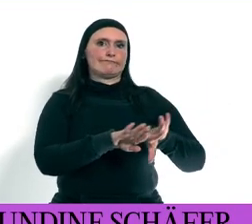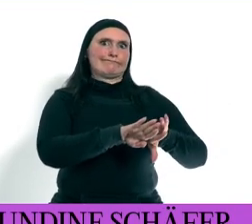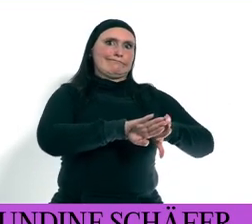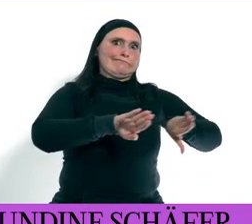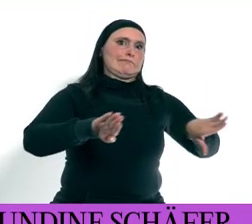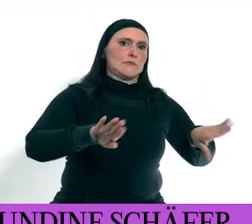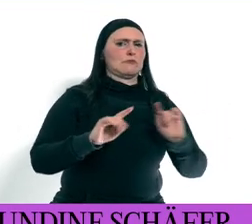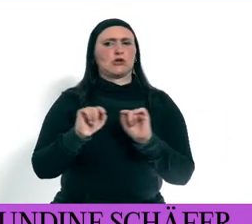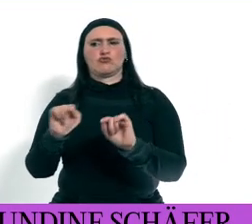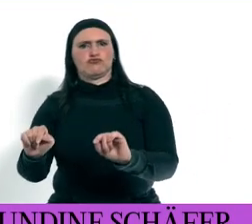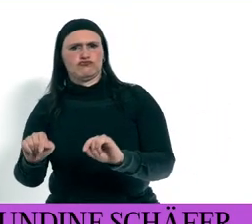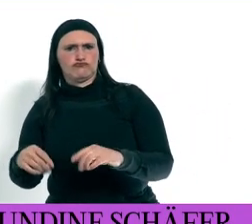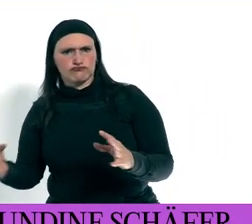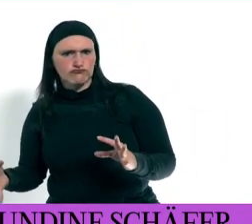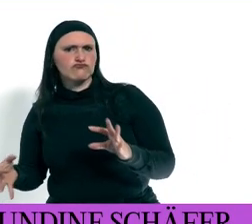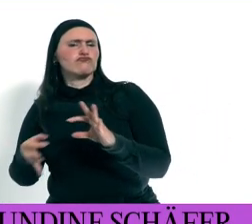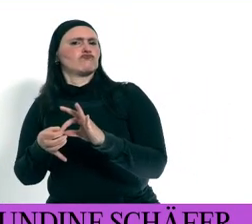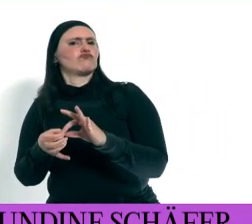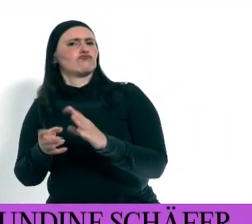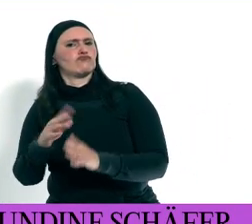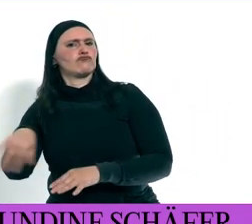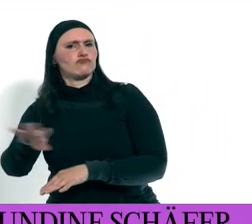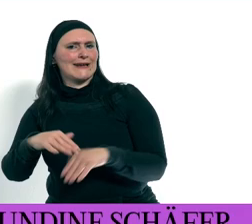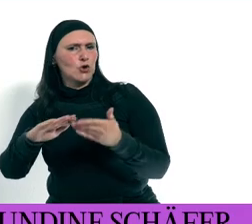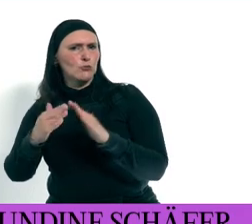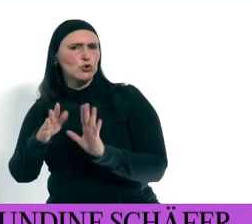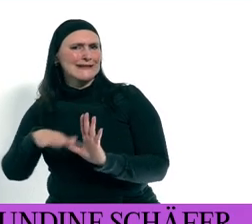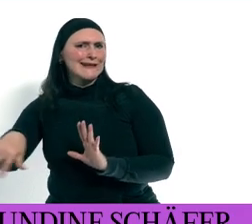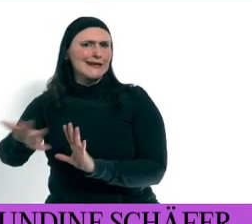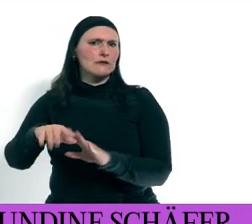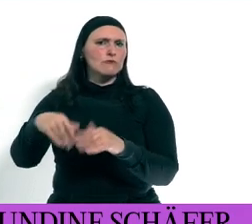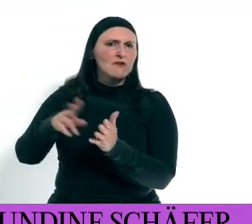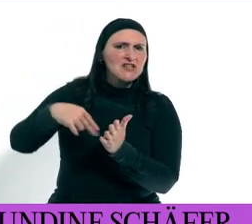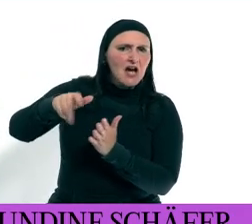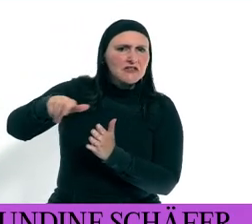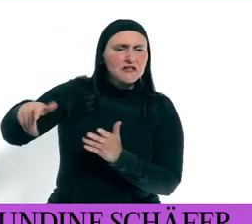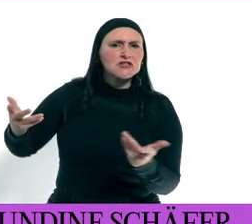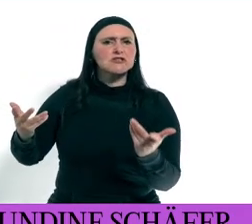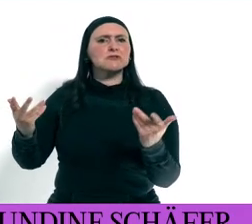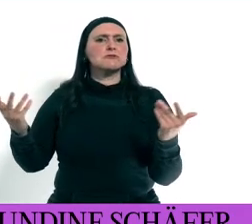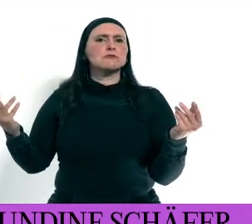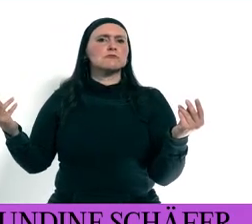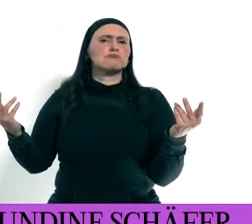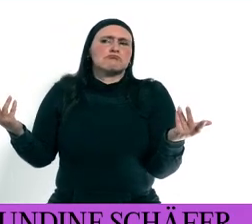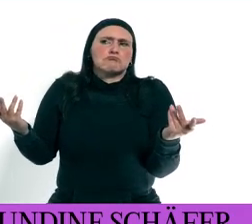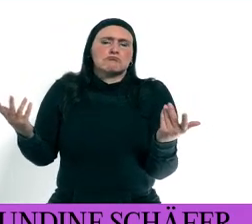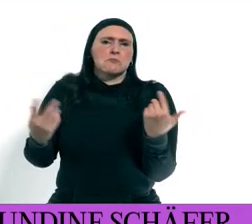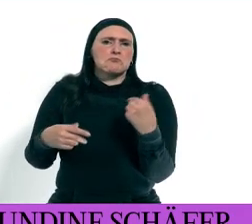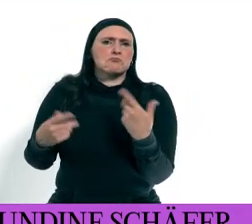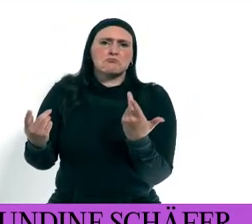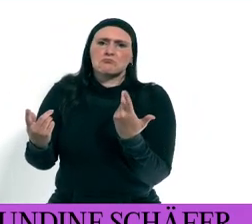Geschichte geprägt sind. Das heißt, eine absolute Separation der Welt der Kunst von